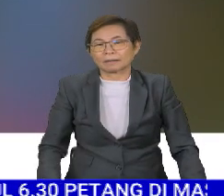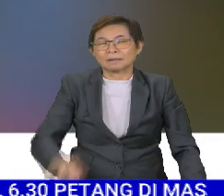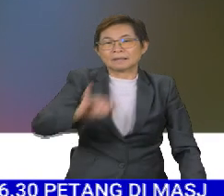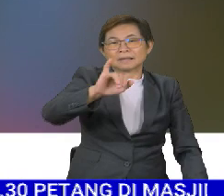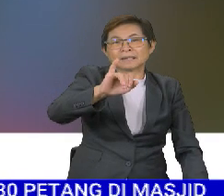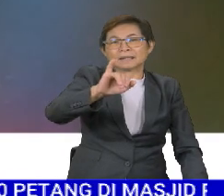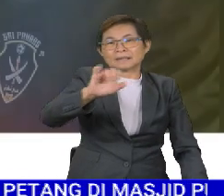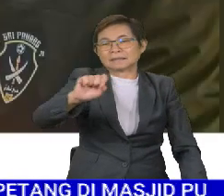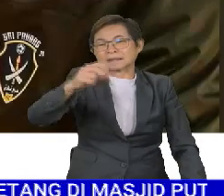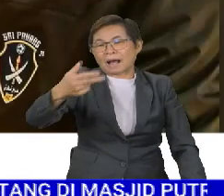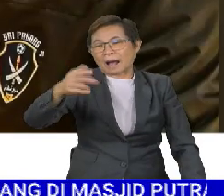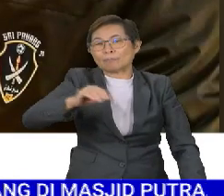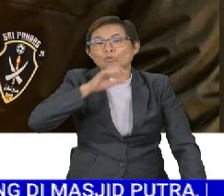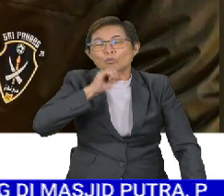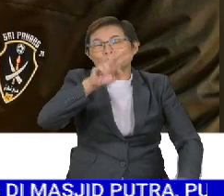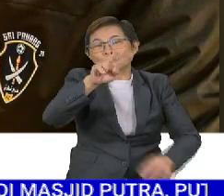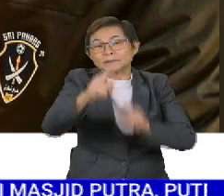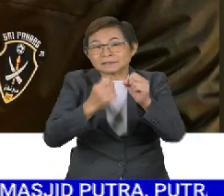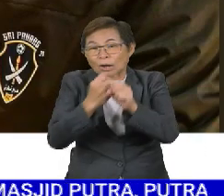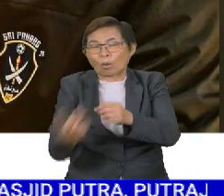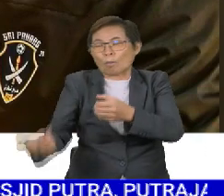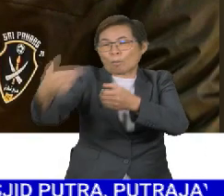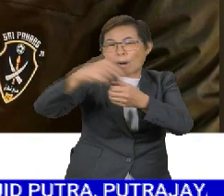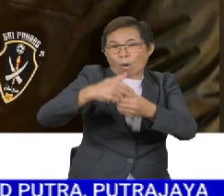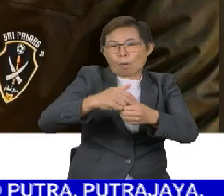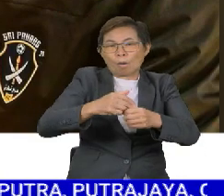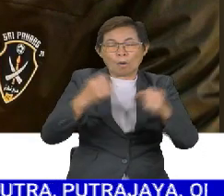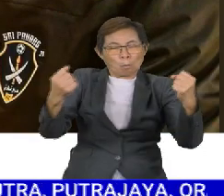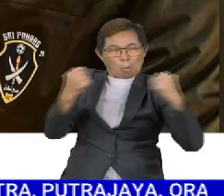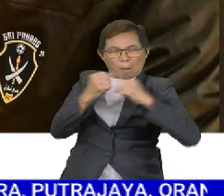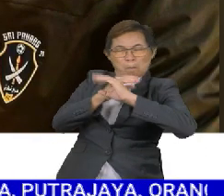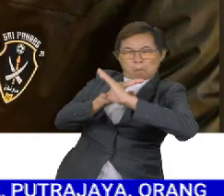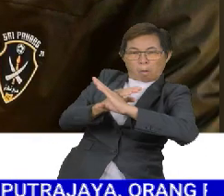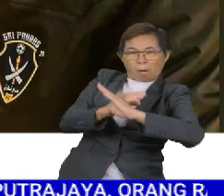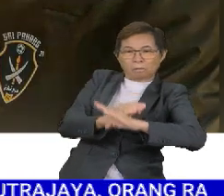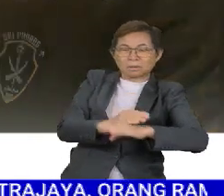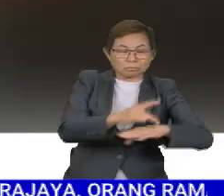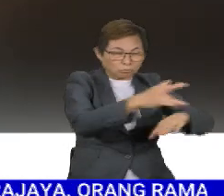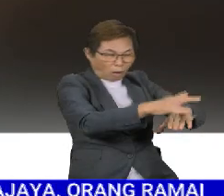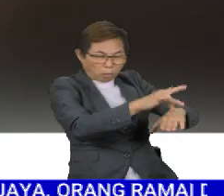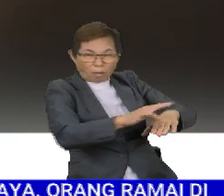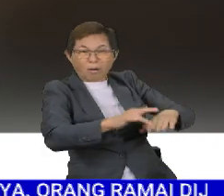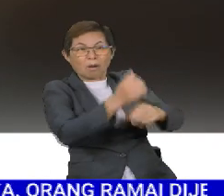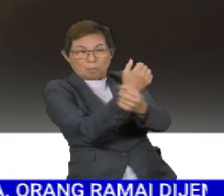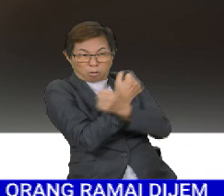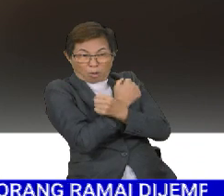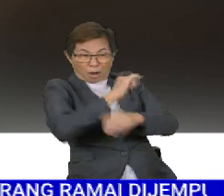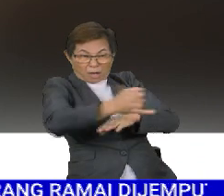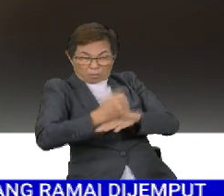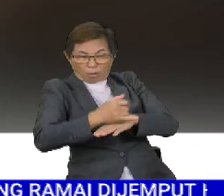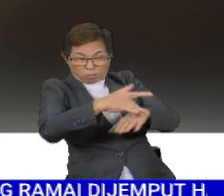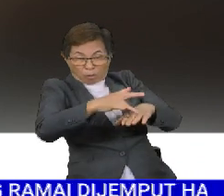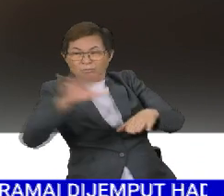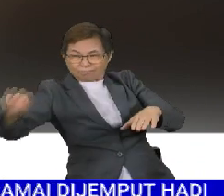Izham, 31 tahun, dibawa masuk untuk memperkuat benteng terakhir selain mengisi kekosongan yang ditinggalkan penjaga gol import